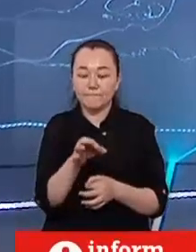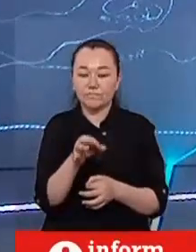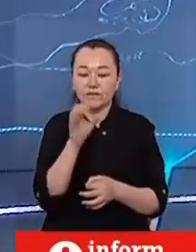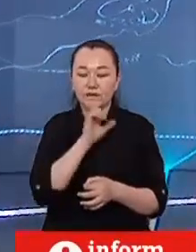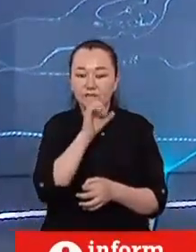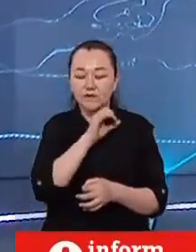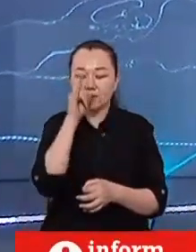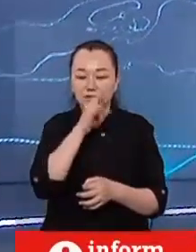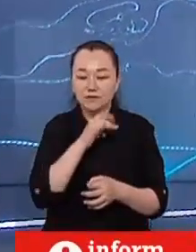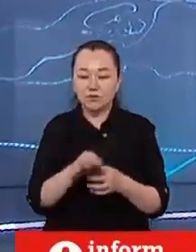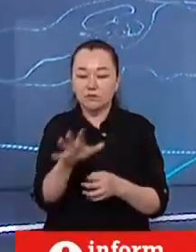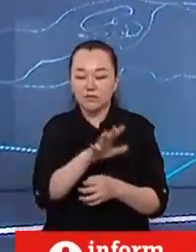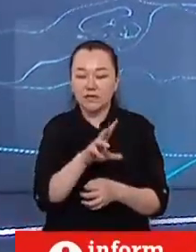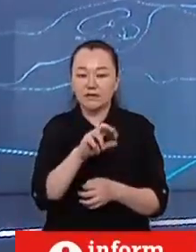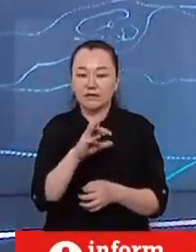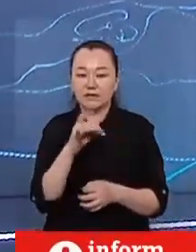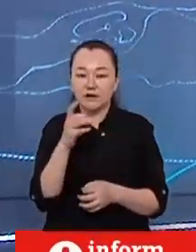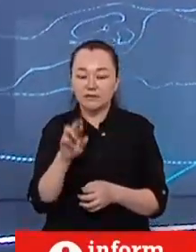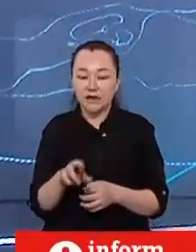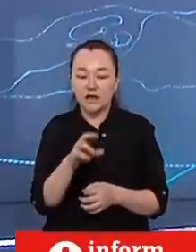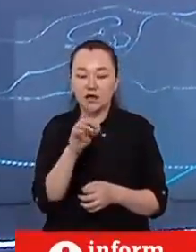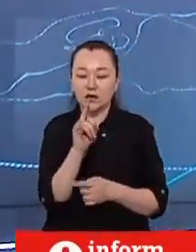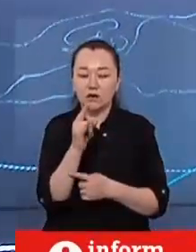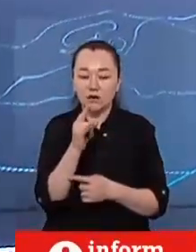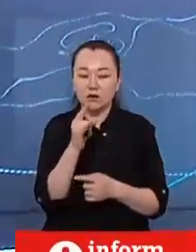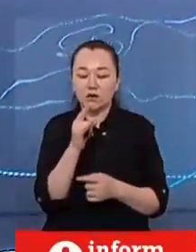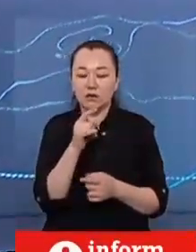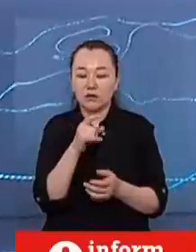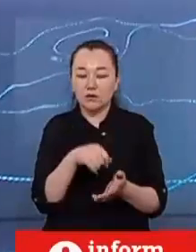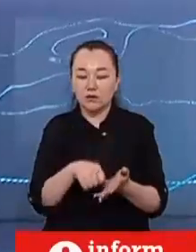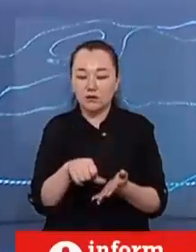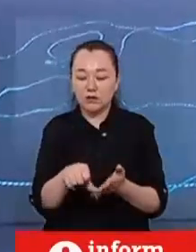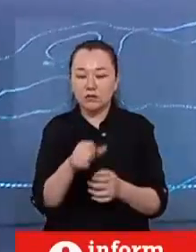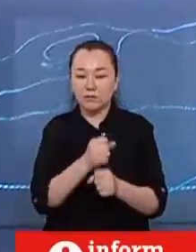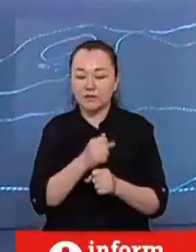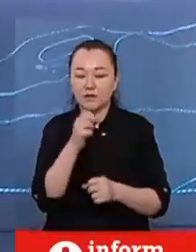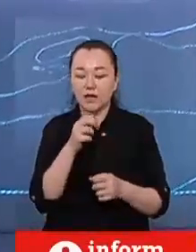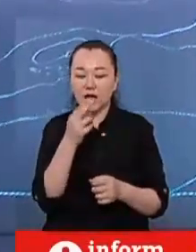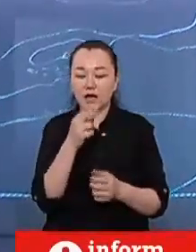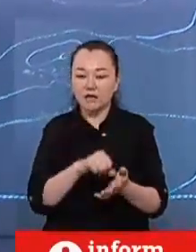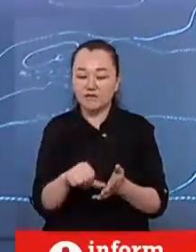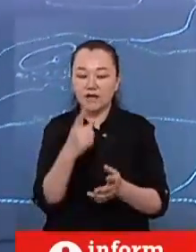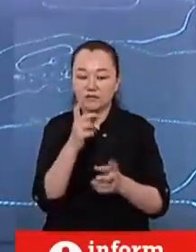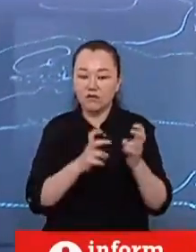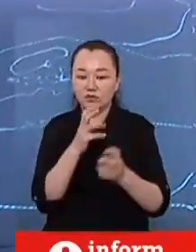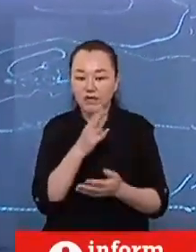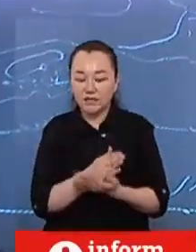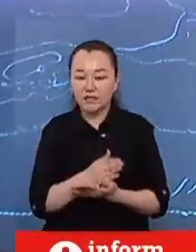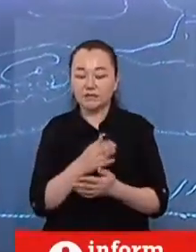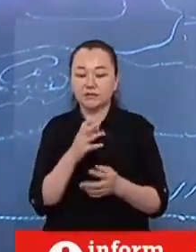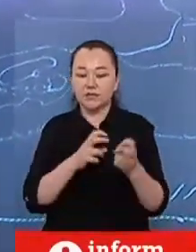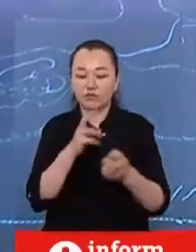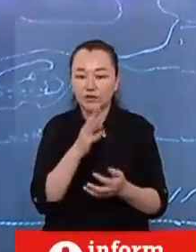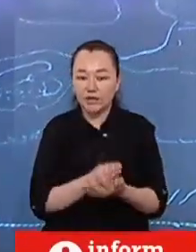Солтүстік Қазақстан облысының Ленинградская ауылында қуыршақ таш шығаратын 5, асфальт өндіретін 1 зауыт болса да, ондағы халық әлі